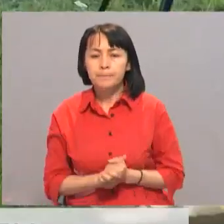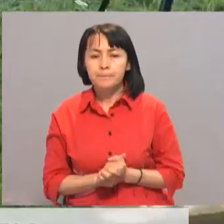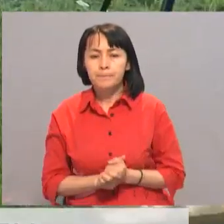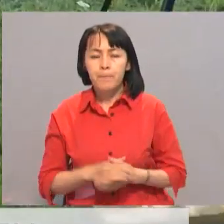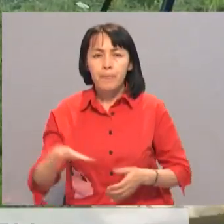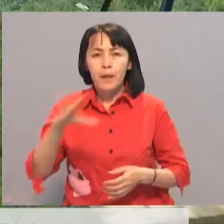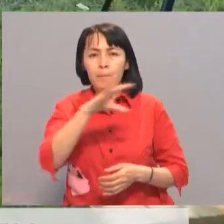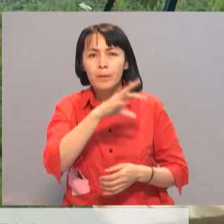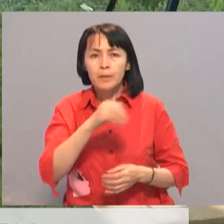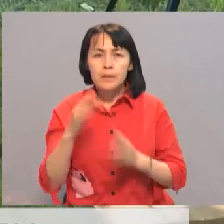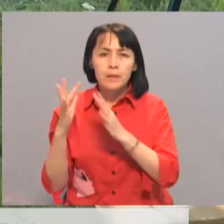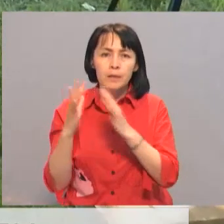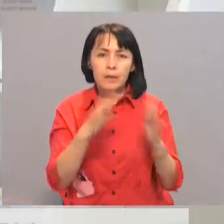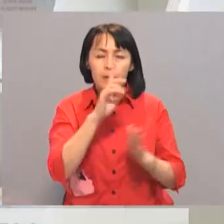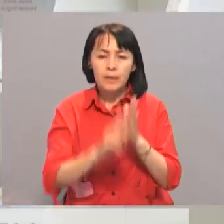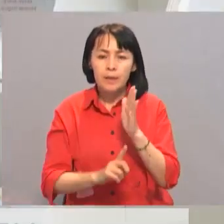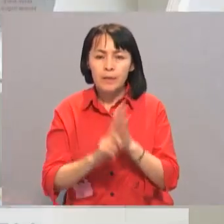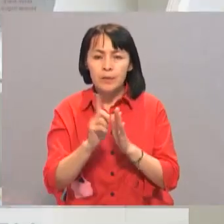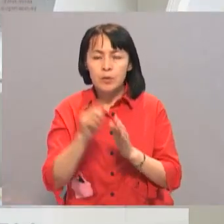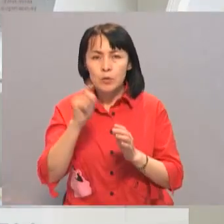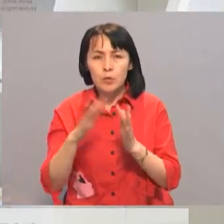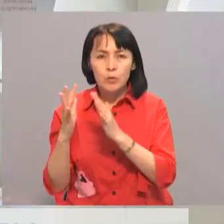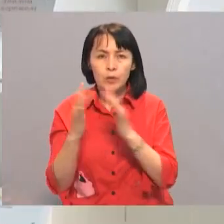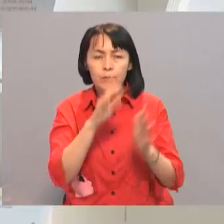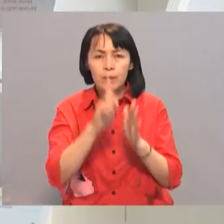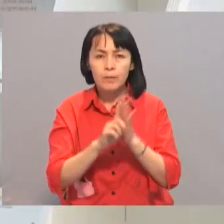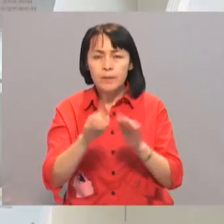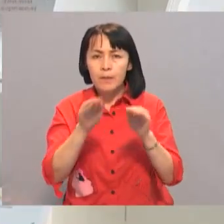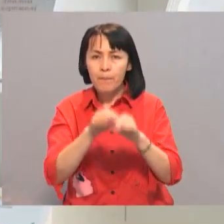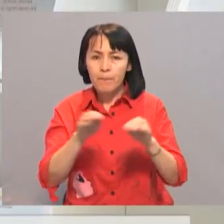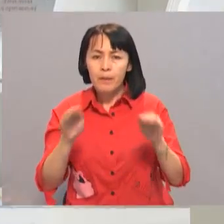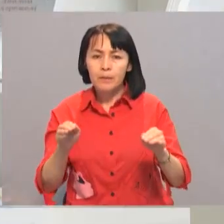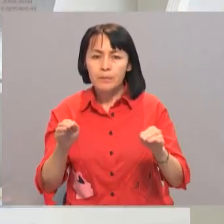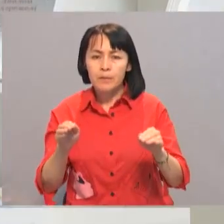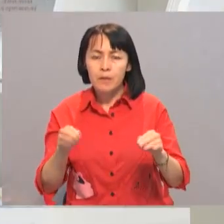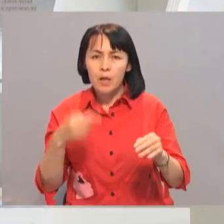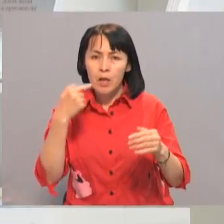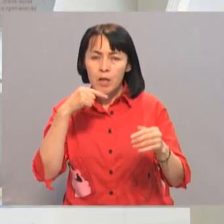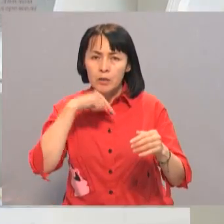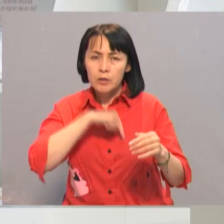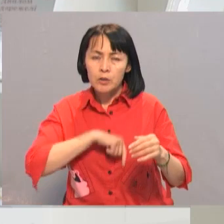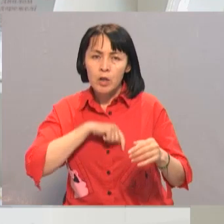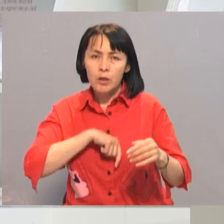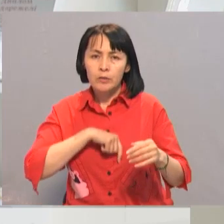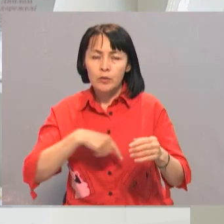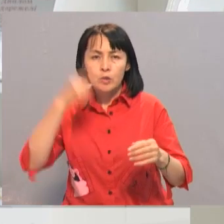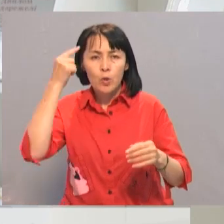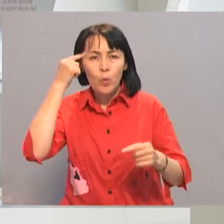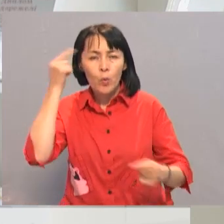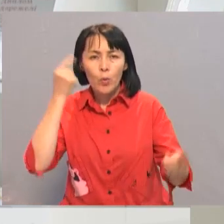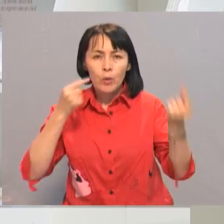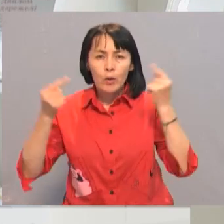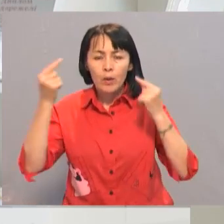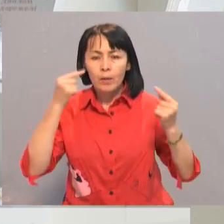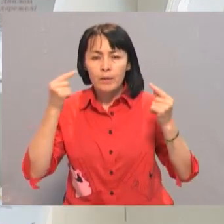Барлық нәрсе табиғаттан басталады. Сол табиғаттан басталғанда балдарымыздың ішкі дүниесі, ойлау